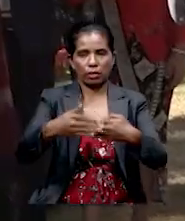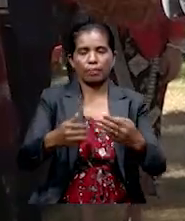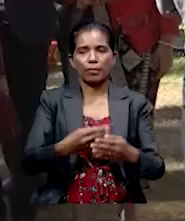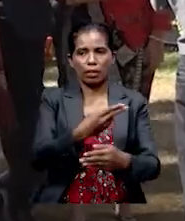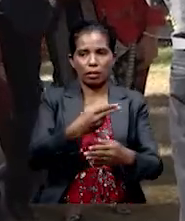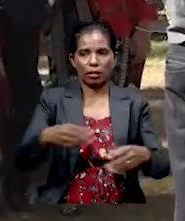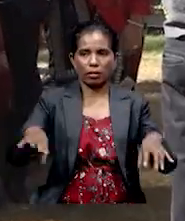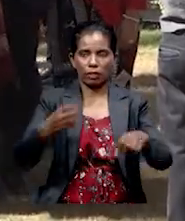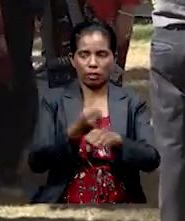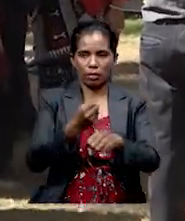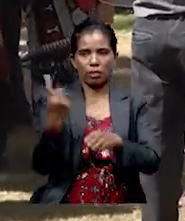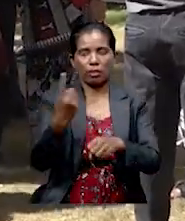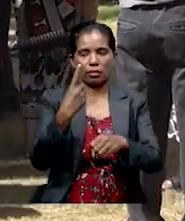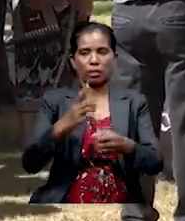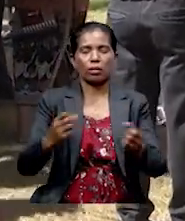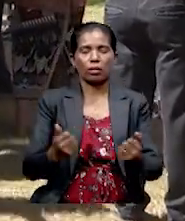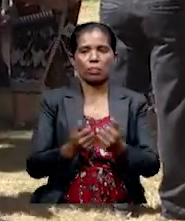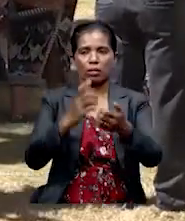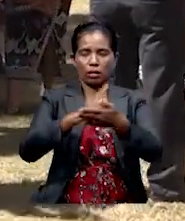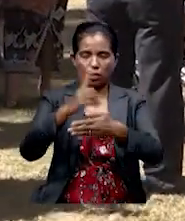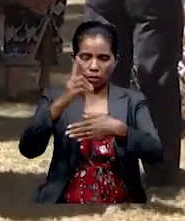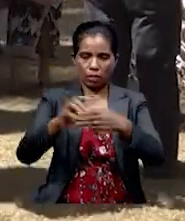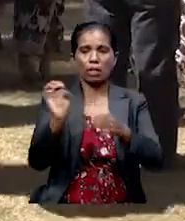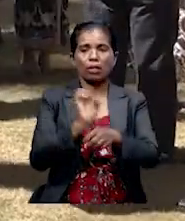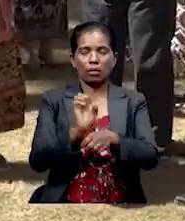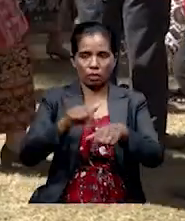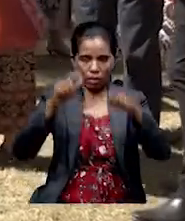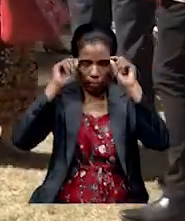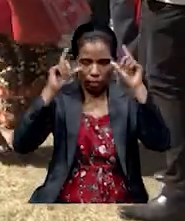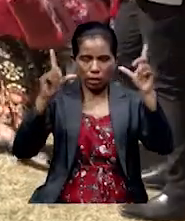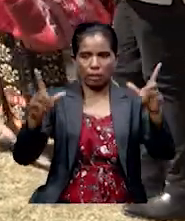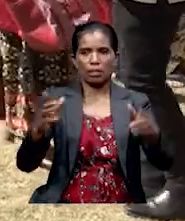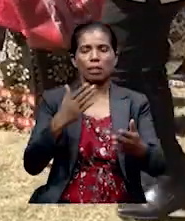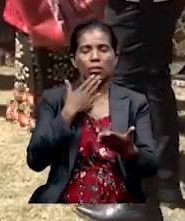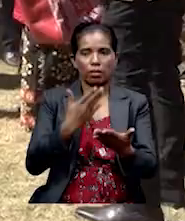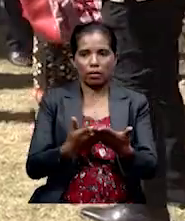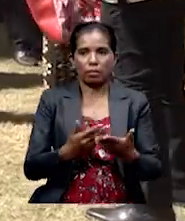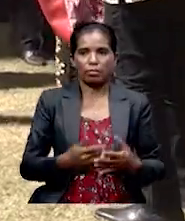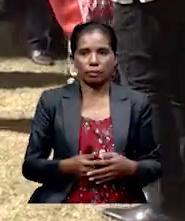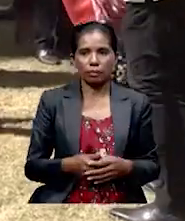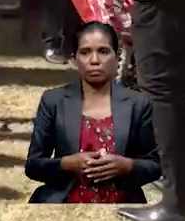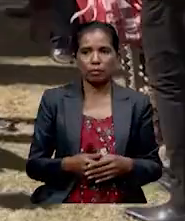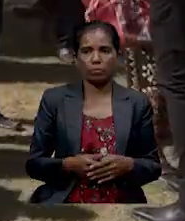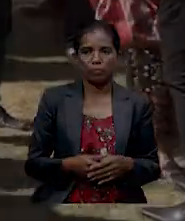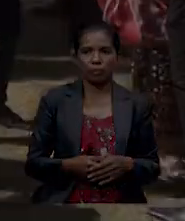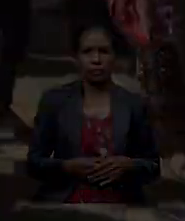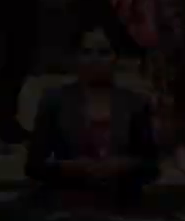makas nona fatin apoia desenvolvimento economia Timor Leste belesai diaklitan. João Carlos, Jemen.